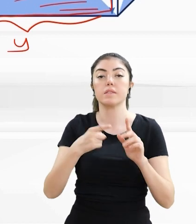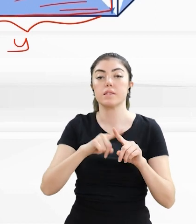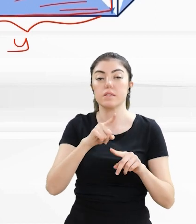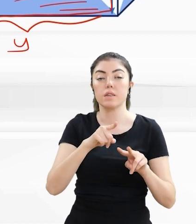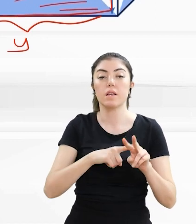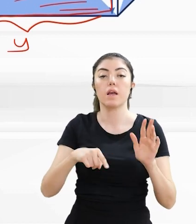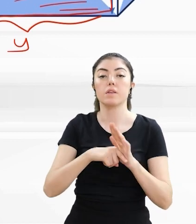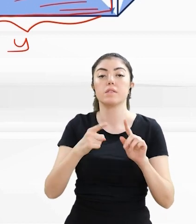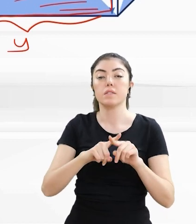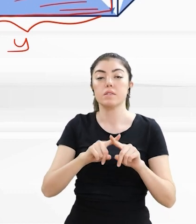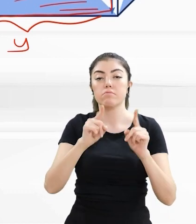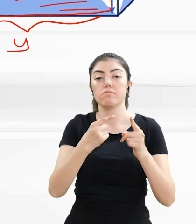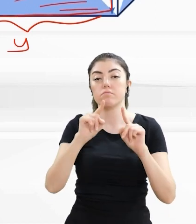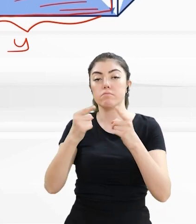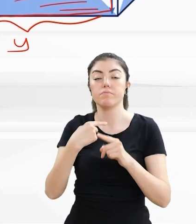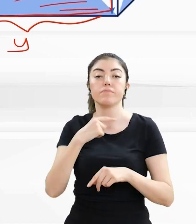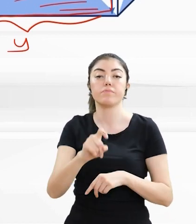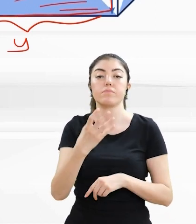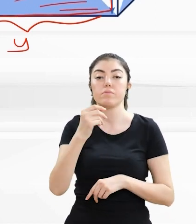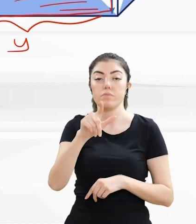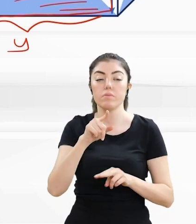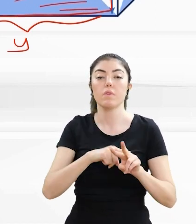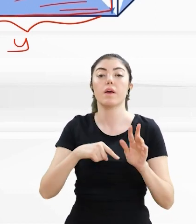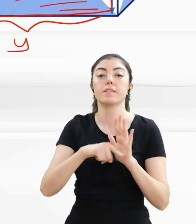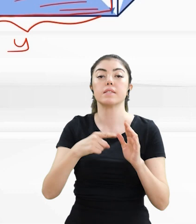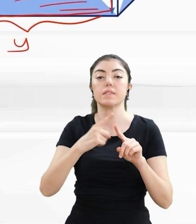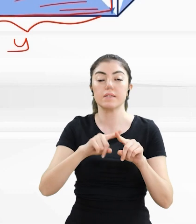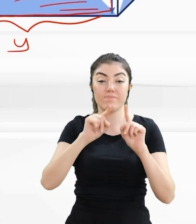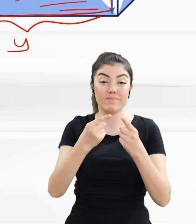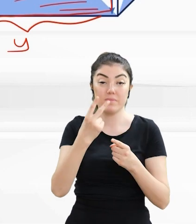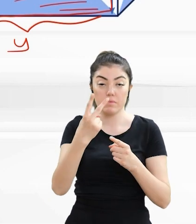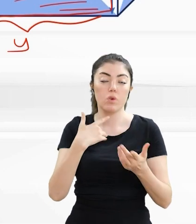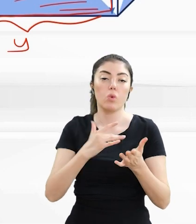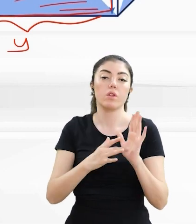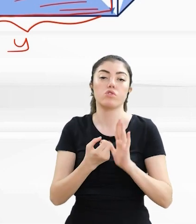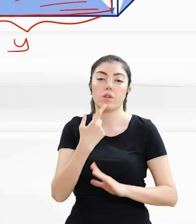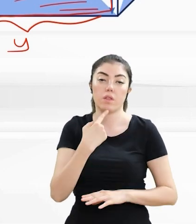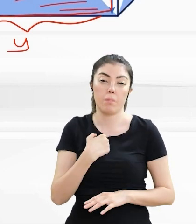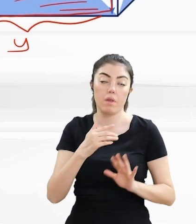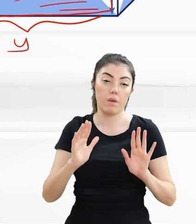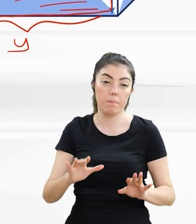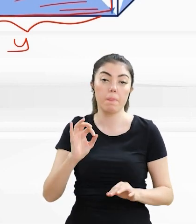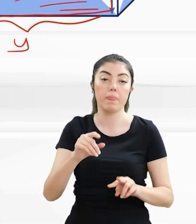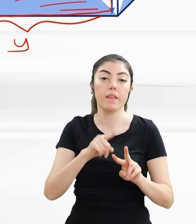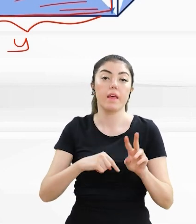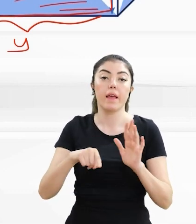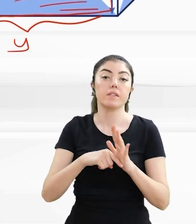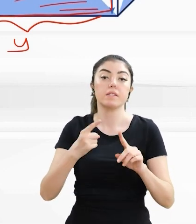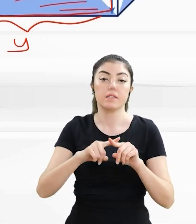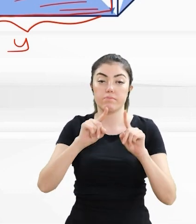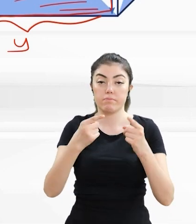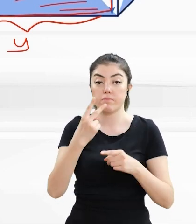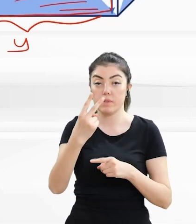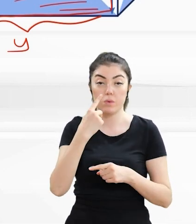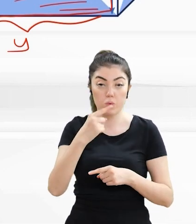eksikse ye eksi çarpacağız Yani aslında ye eksi karesini elde edeceğiz Peki m'ye